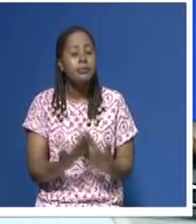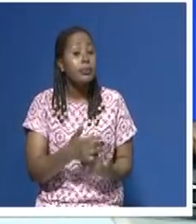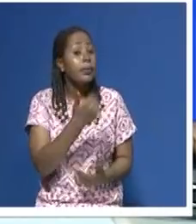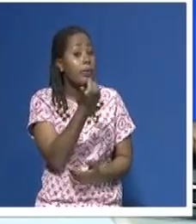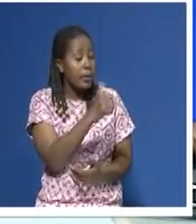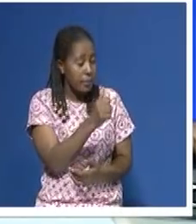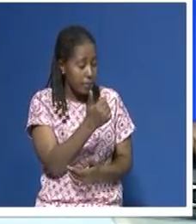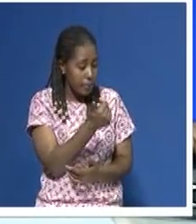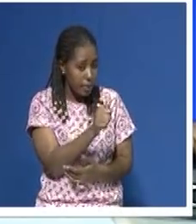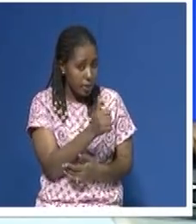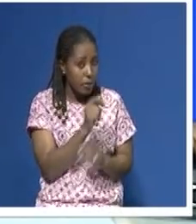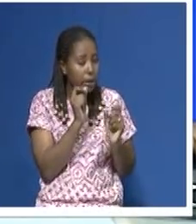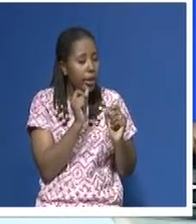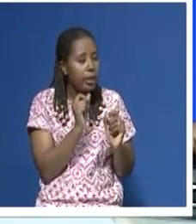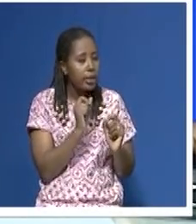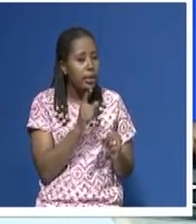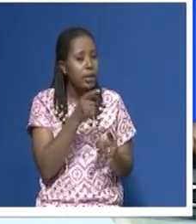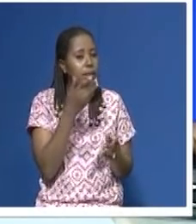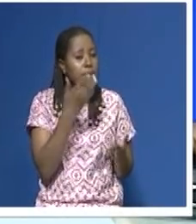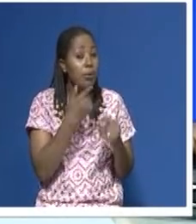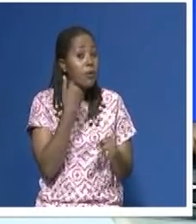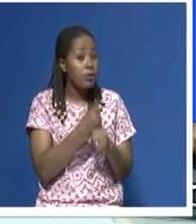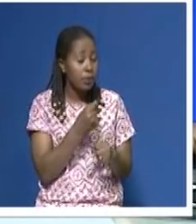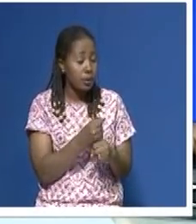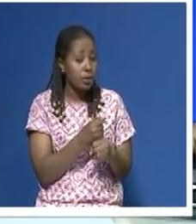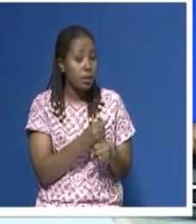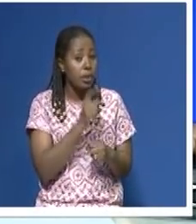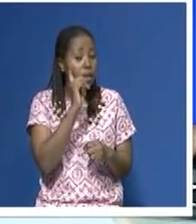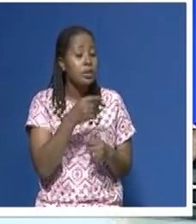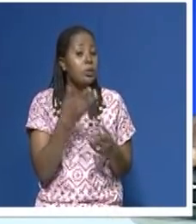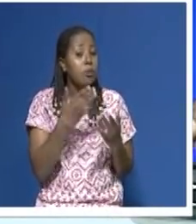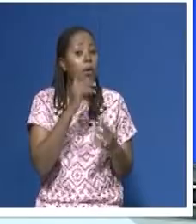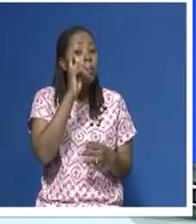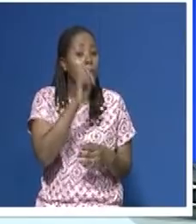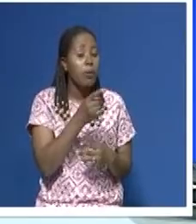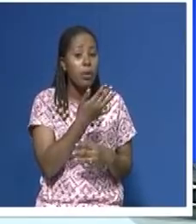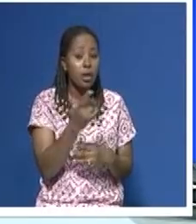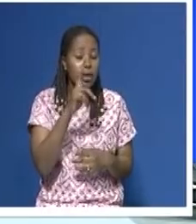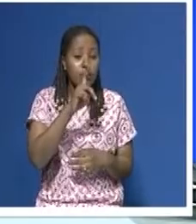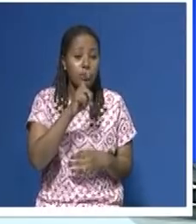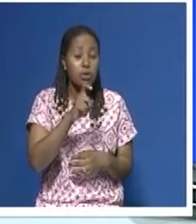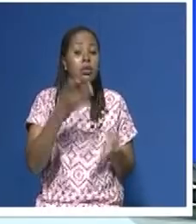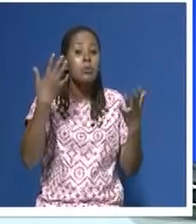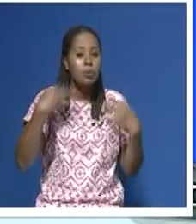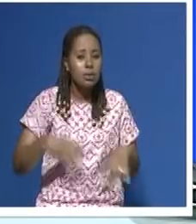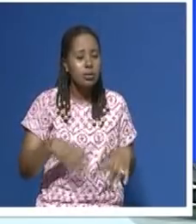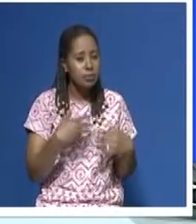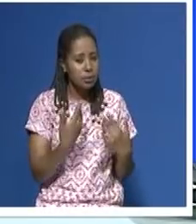Bado lakini kipimo ukifanya, kinachopimwa ni uwepo wa idadi ya virusi mwilini.